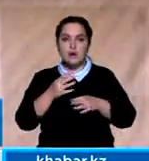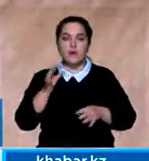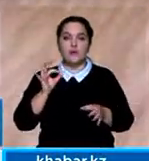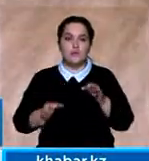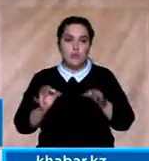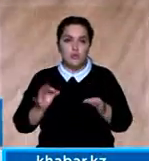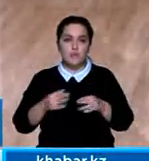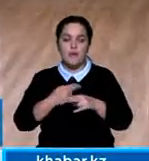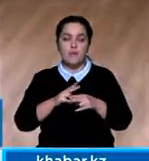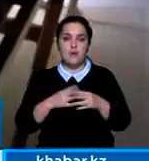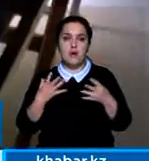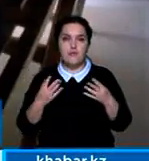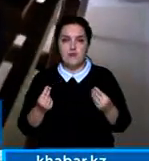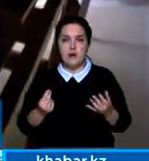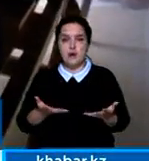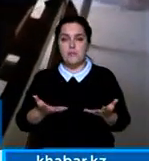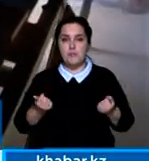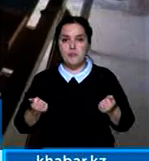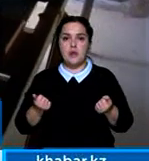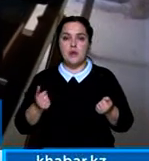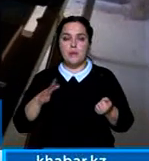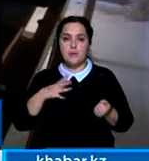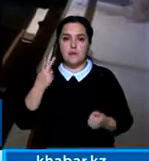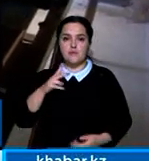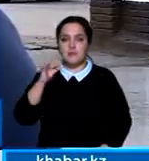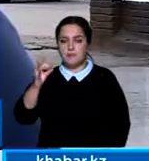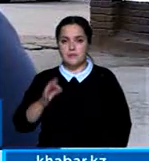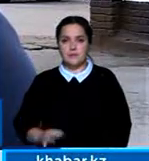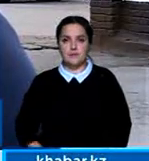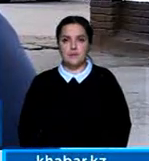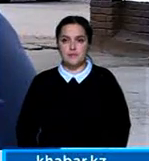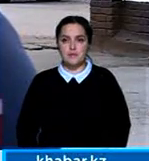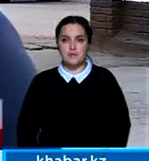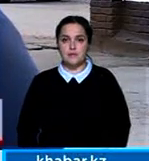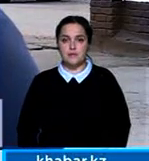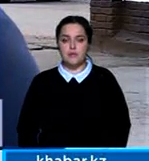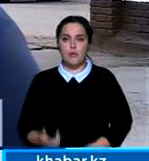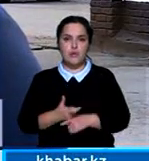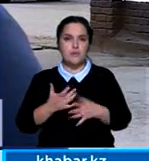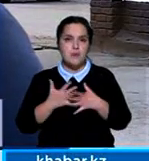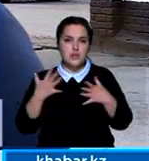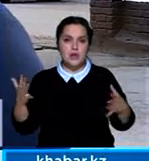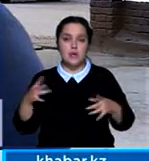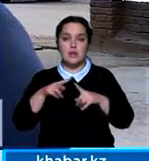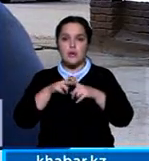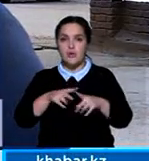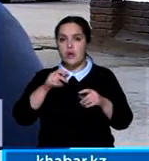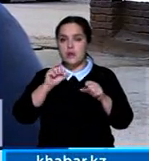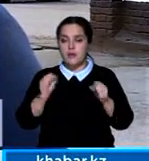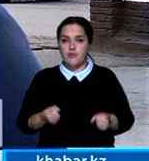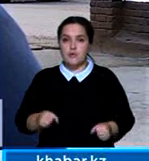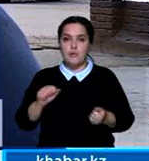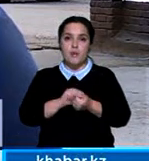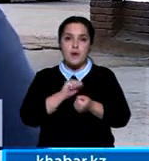приводит показатель влажности. При приемке он бывает выше 20%. Очень большая нагрузка, потому что невозможно просушить за один